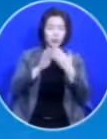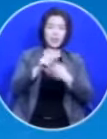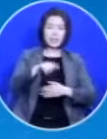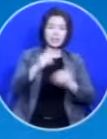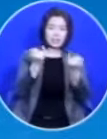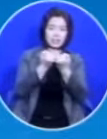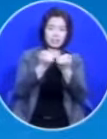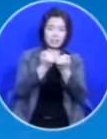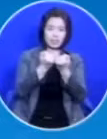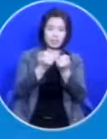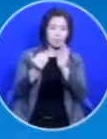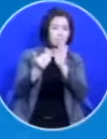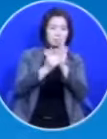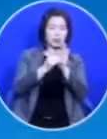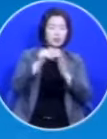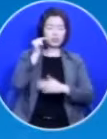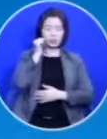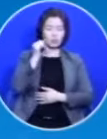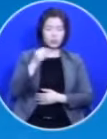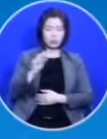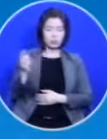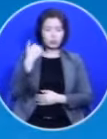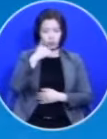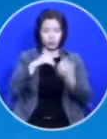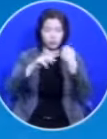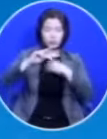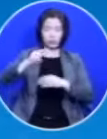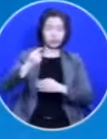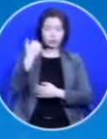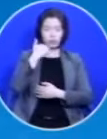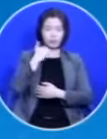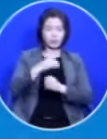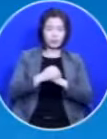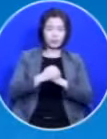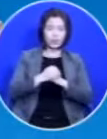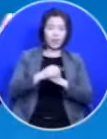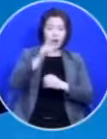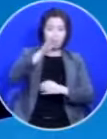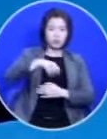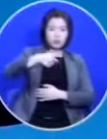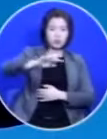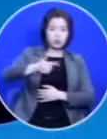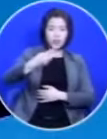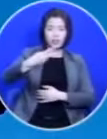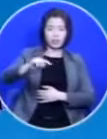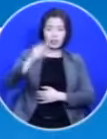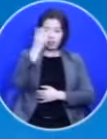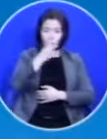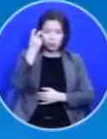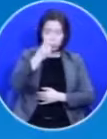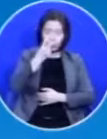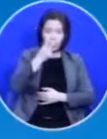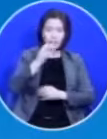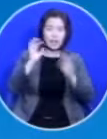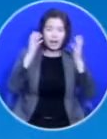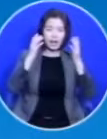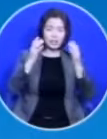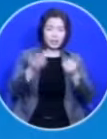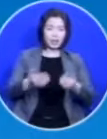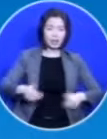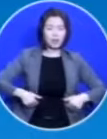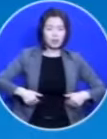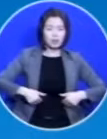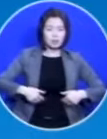말릴 수가 없어요 누구도 우간다에서 도와야 될 아이들이 늘어나니까 후원이